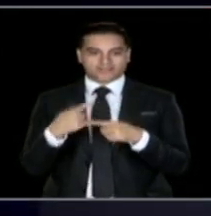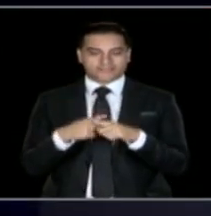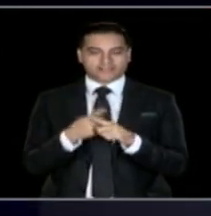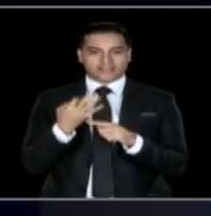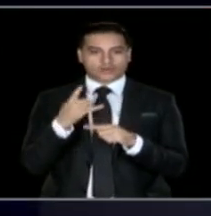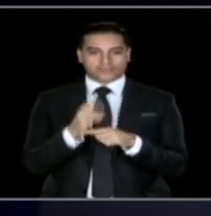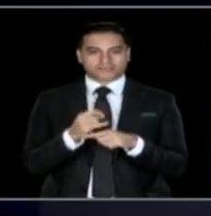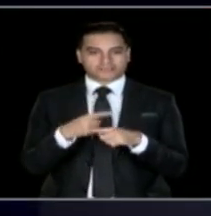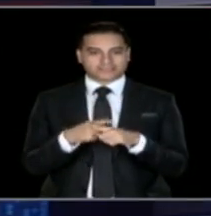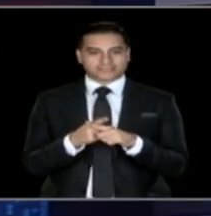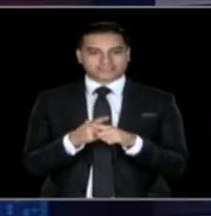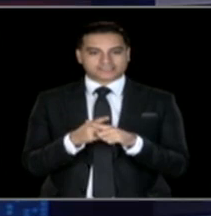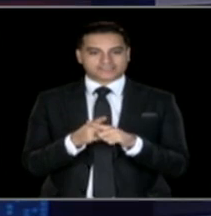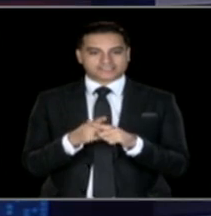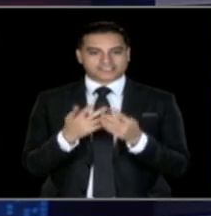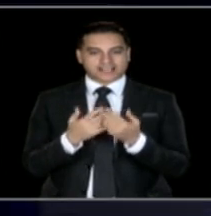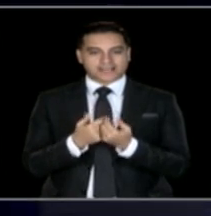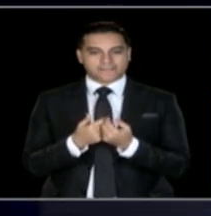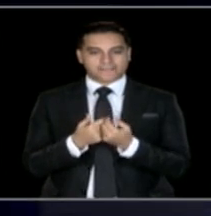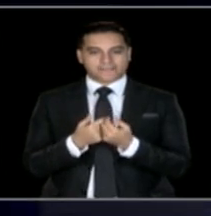في 53 بكام؟